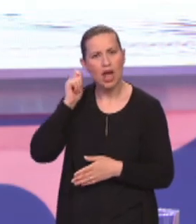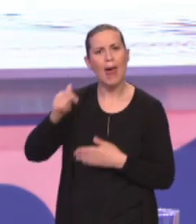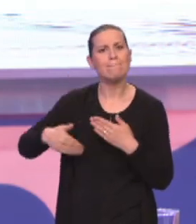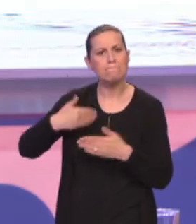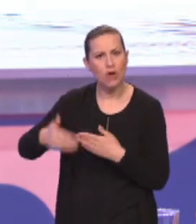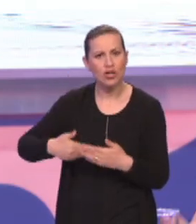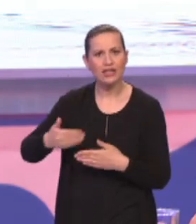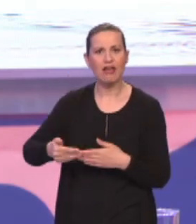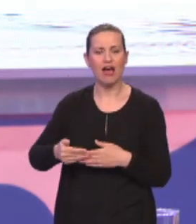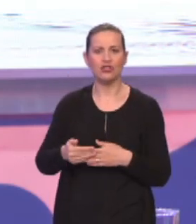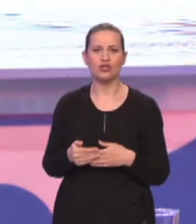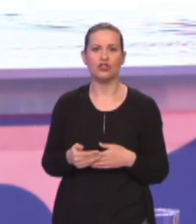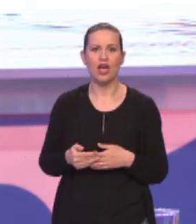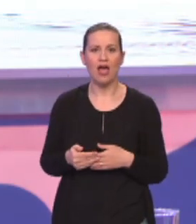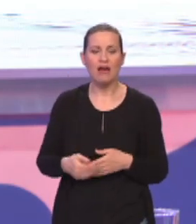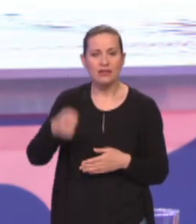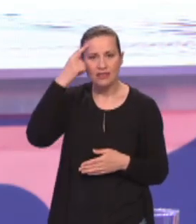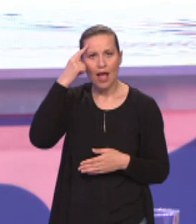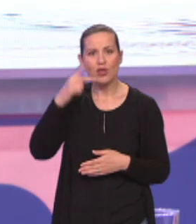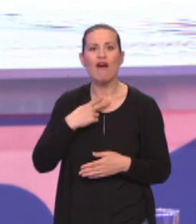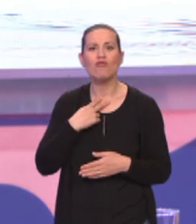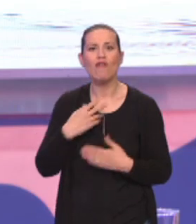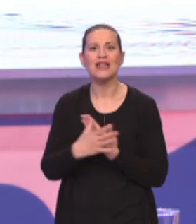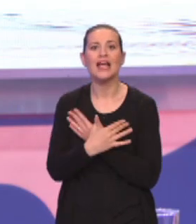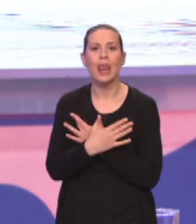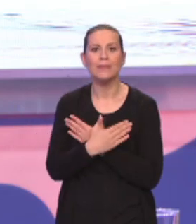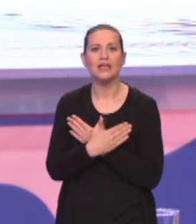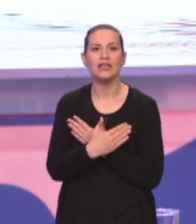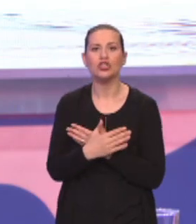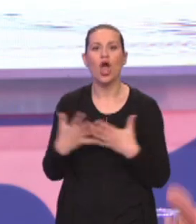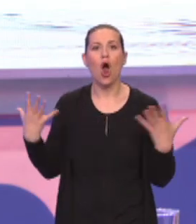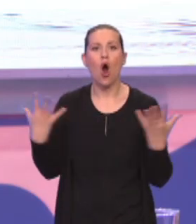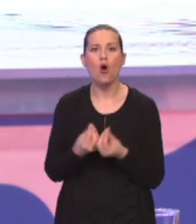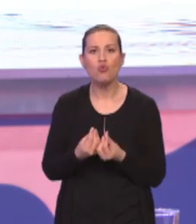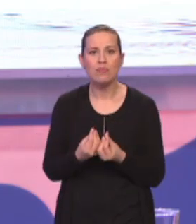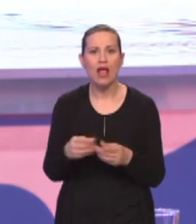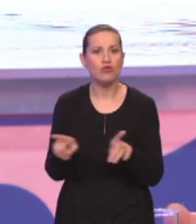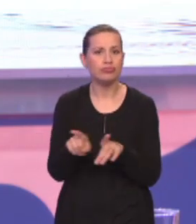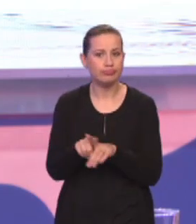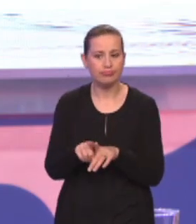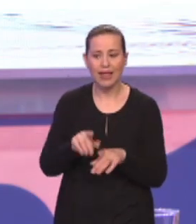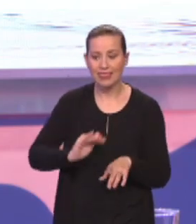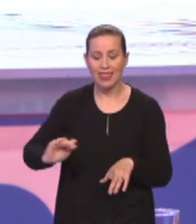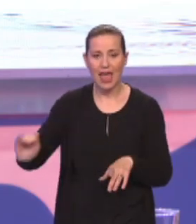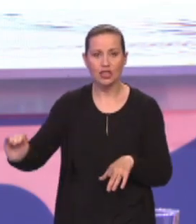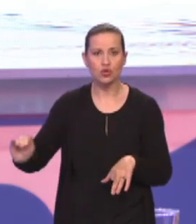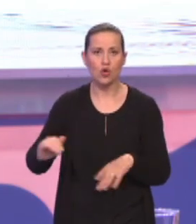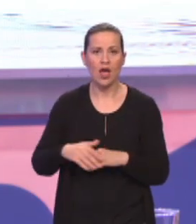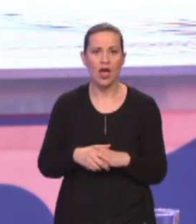pokretačice, pogotovo kad znamo da vukovarski leptirići okupljaju i djecu koje